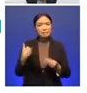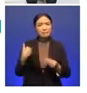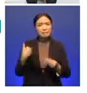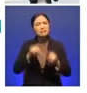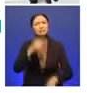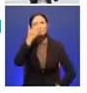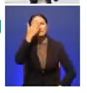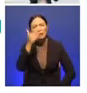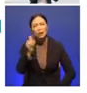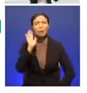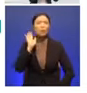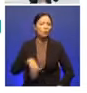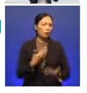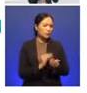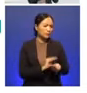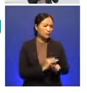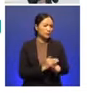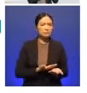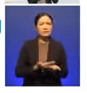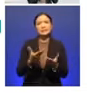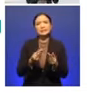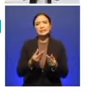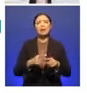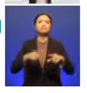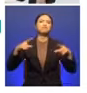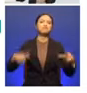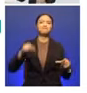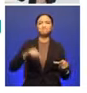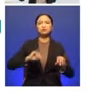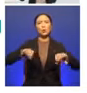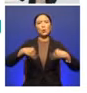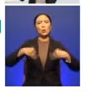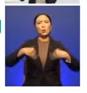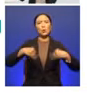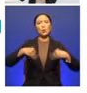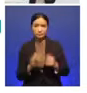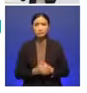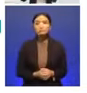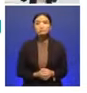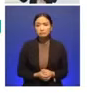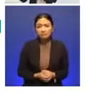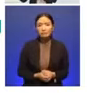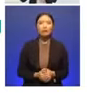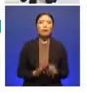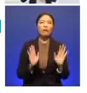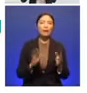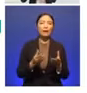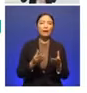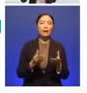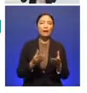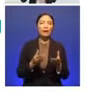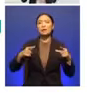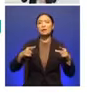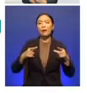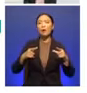พราะเขาไม่มีเงินออมที่จะเหลือเพียงพอที่จะไปมีที่ดินนะครับเพราะงั้นที่ดินมันก็เลยยิ่งกระจุกตัวสูงมากในก